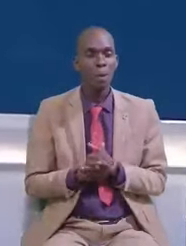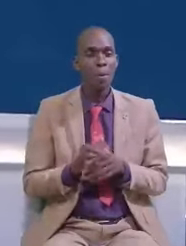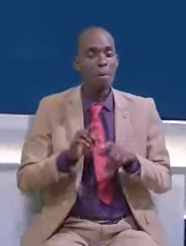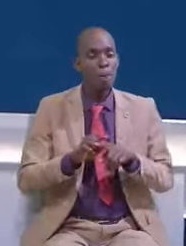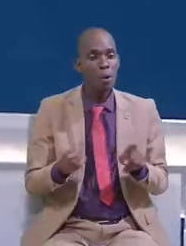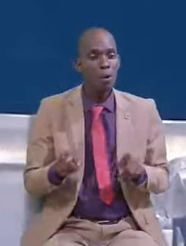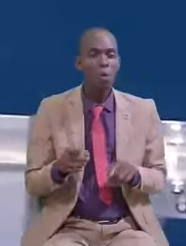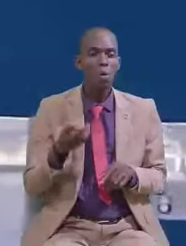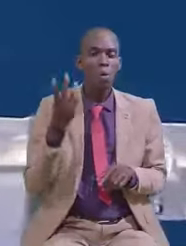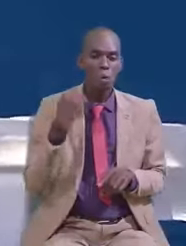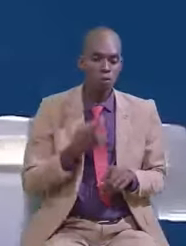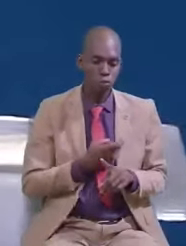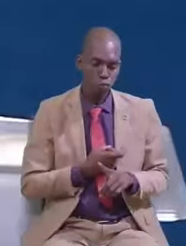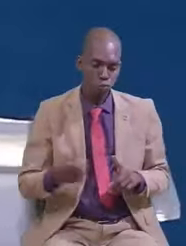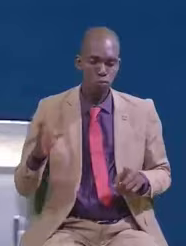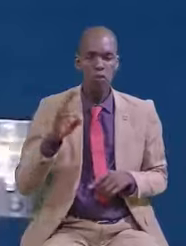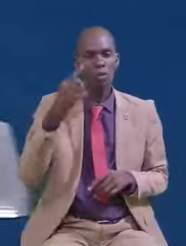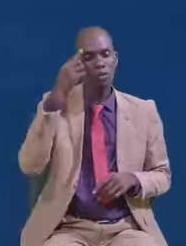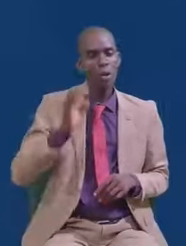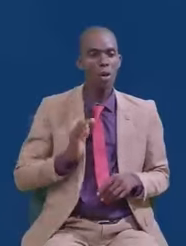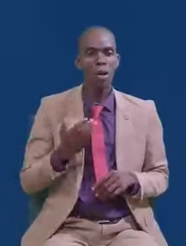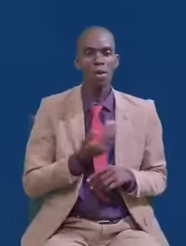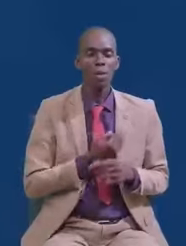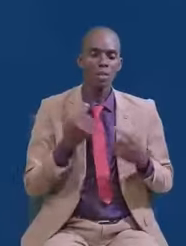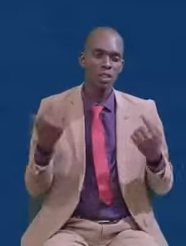mais il était blessé pour nos péchés.